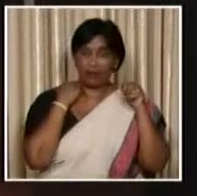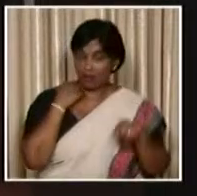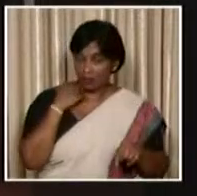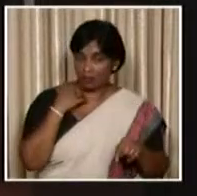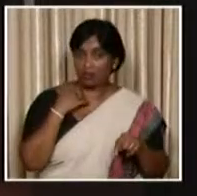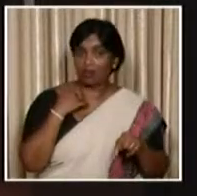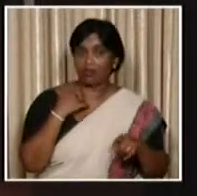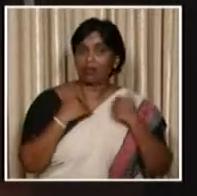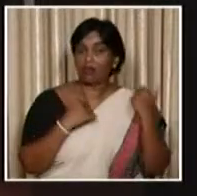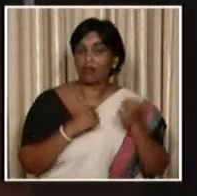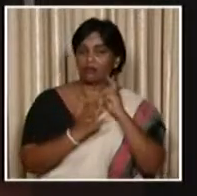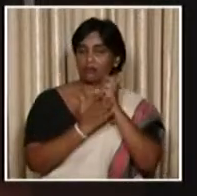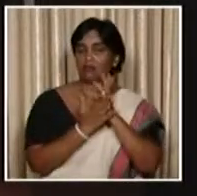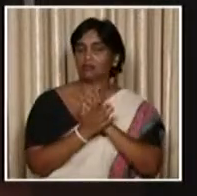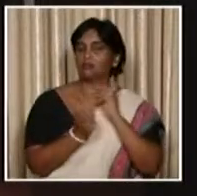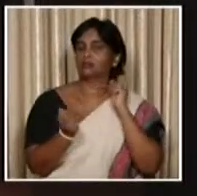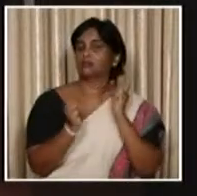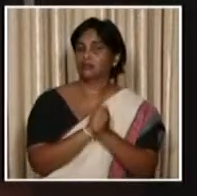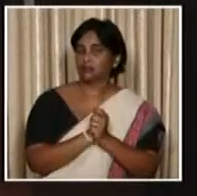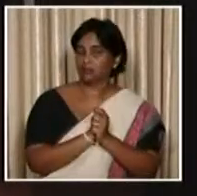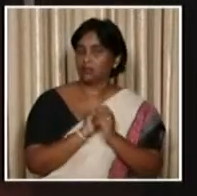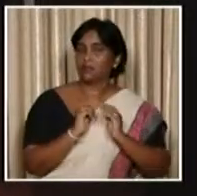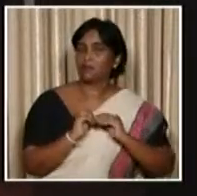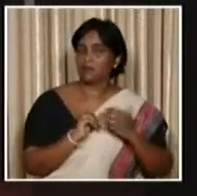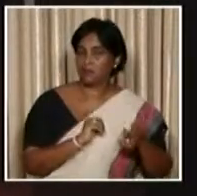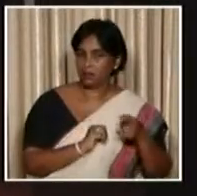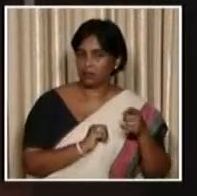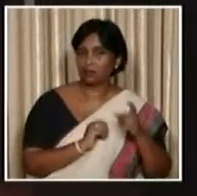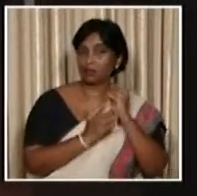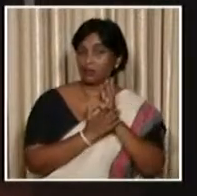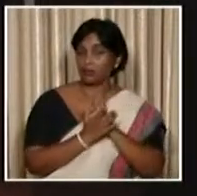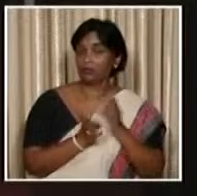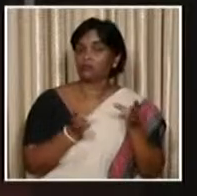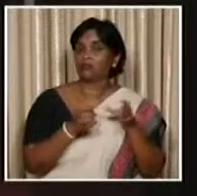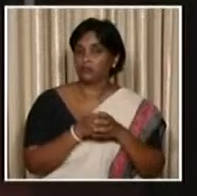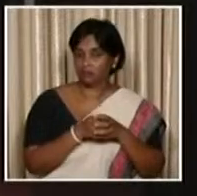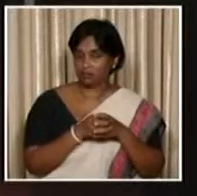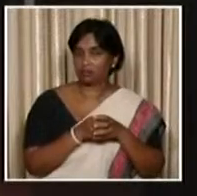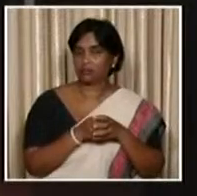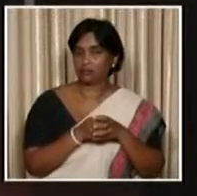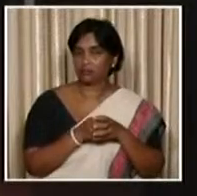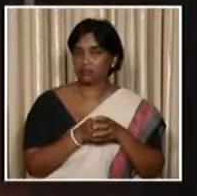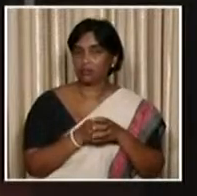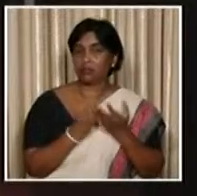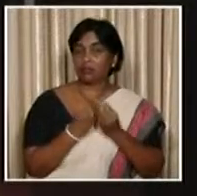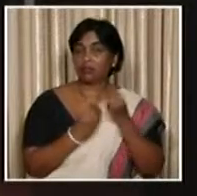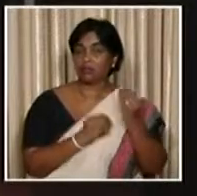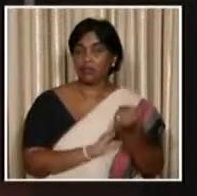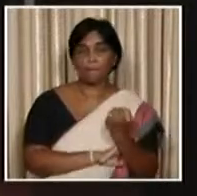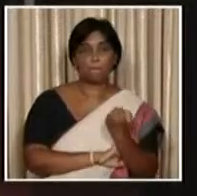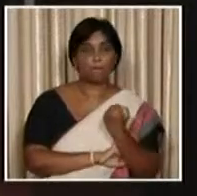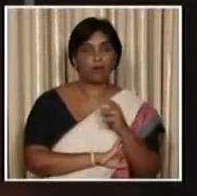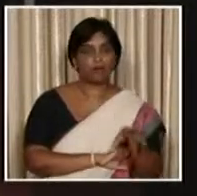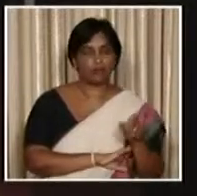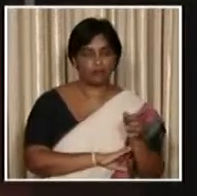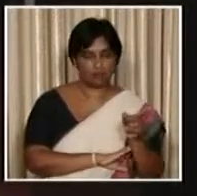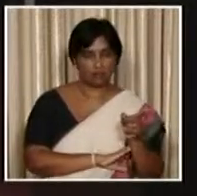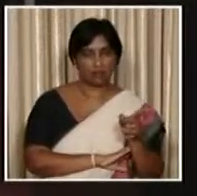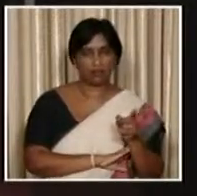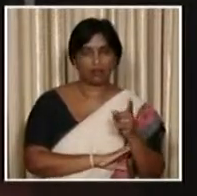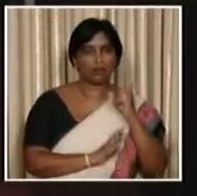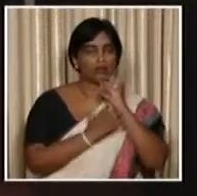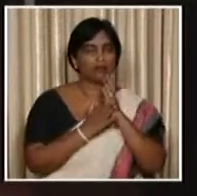ඒක නව ව්‍යවස්ථා සංශෝධනයෙන් පස්සේ ව්‍යවස්ථාදායක සභාවට ලැබිලා තියෙන බලයක්.